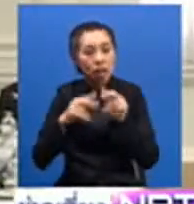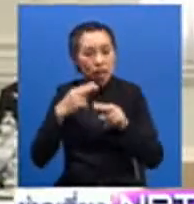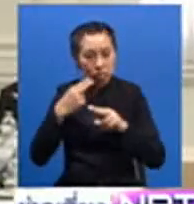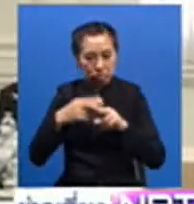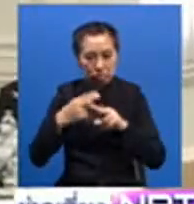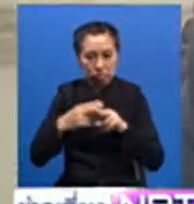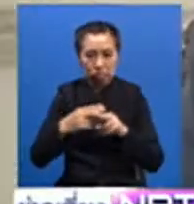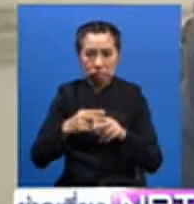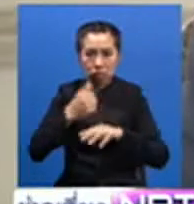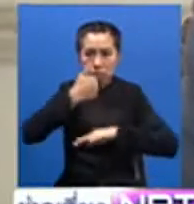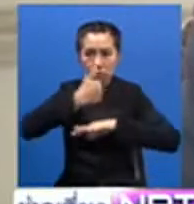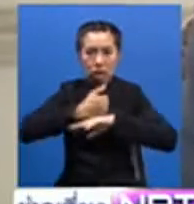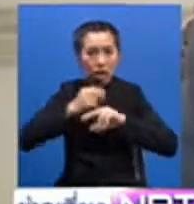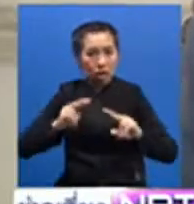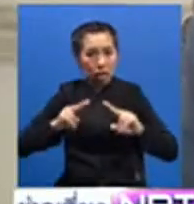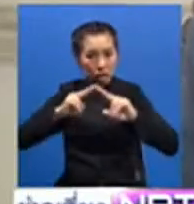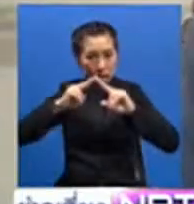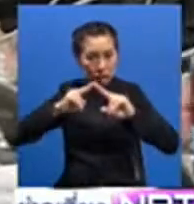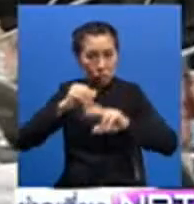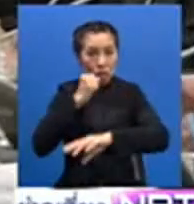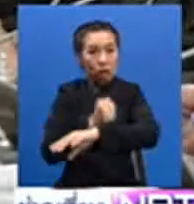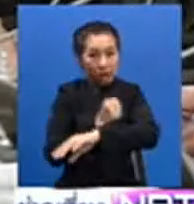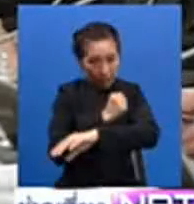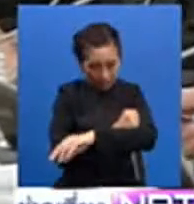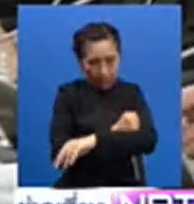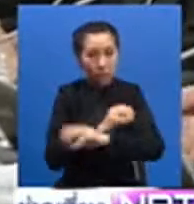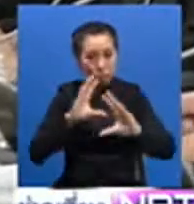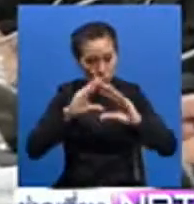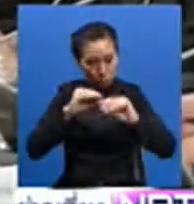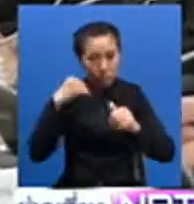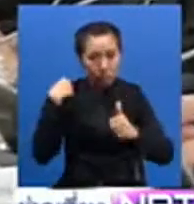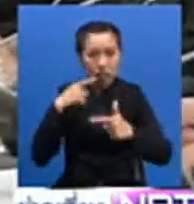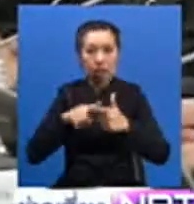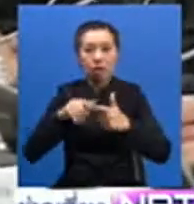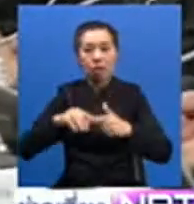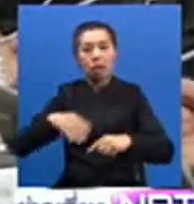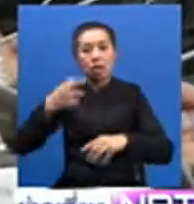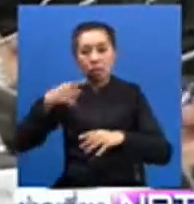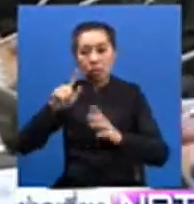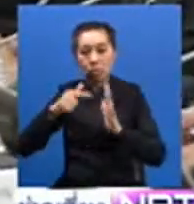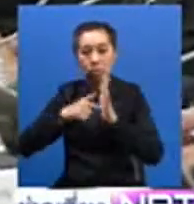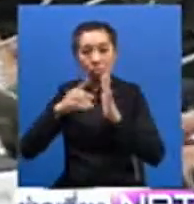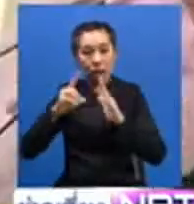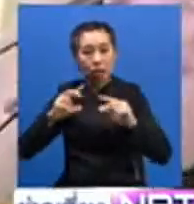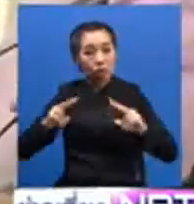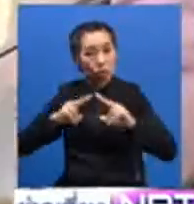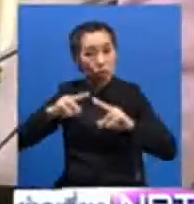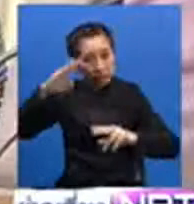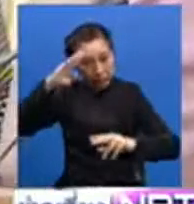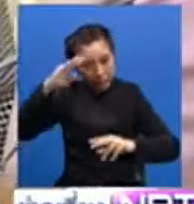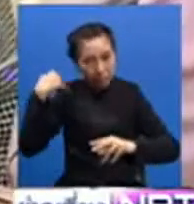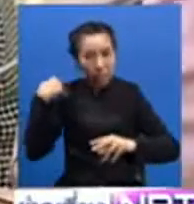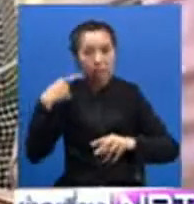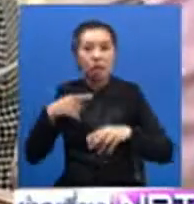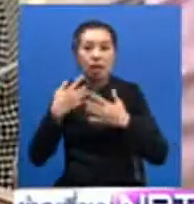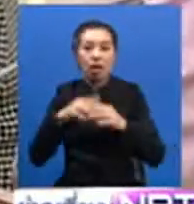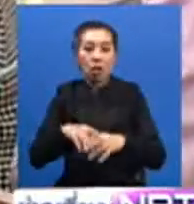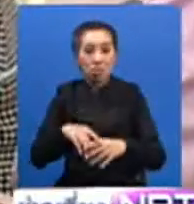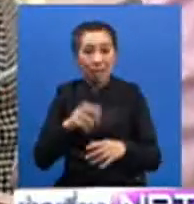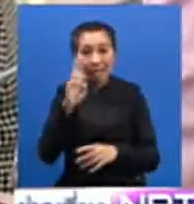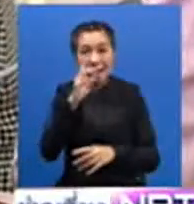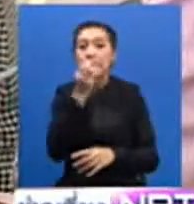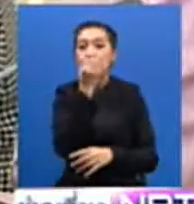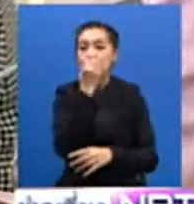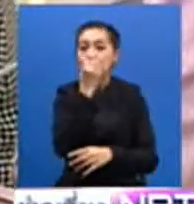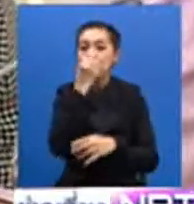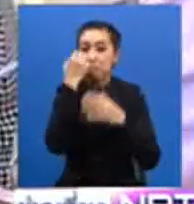รัฐมนตรีว่าการกระทรวงแรงงานและปลัดกระทรวงกลาโหมพร้อมรับประทานอาหารกลางวันร่วมกันและในช่วง